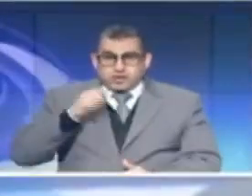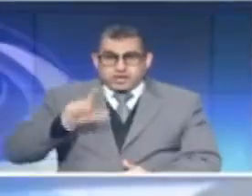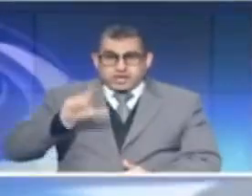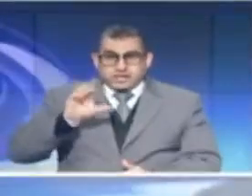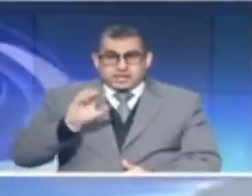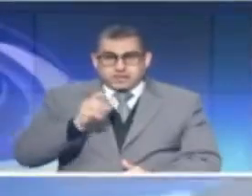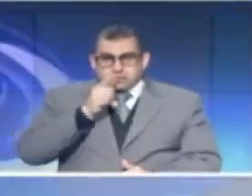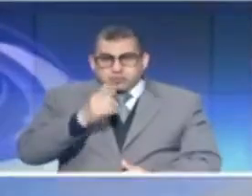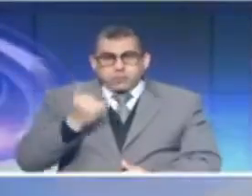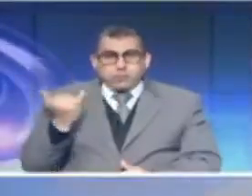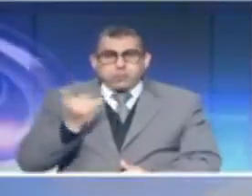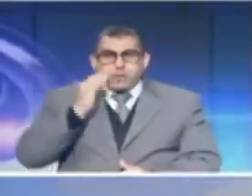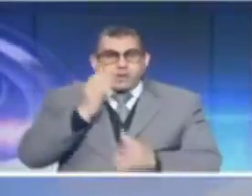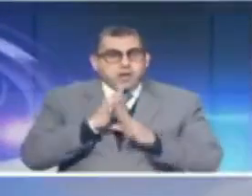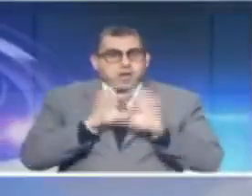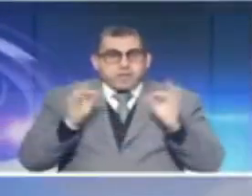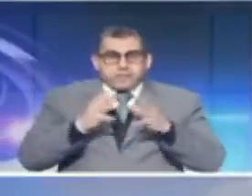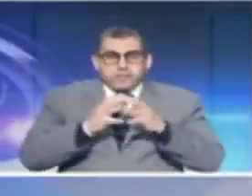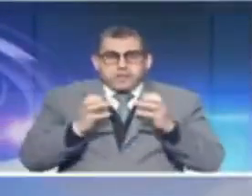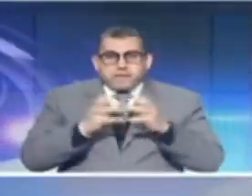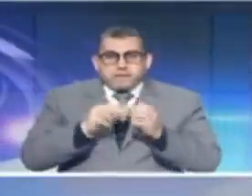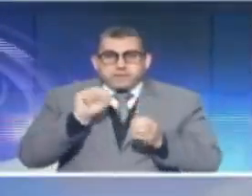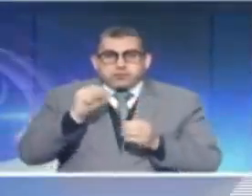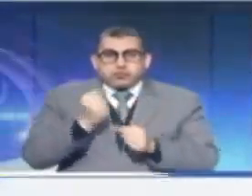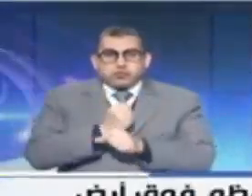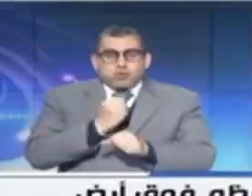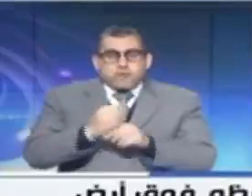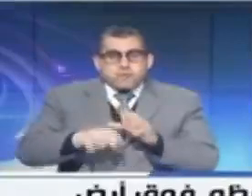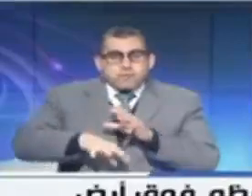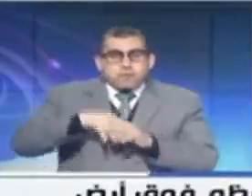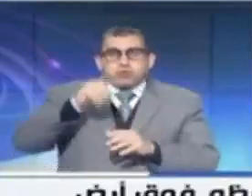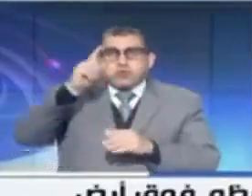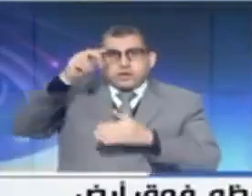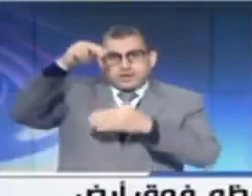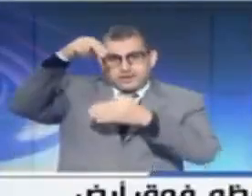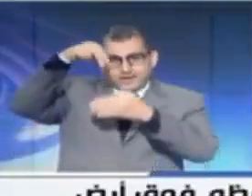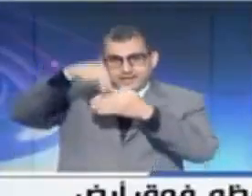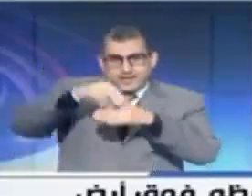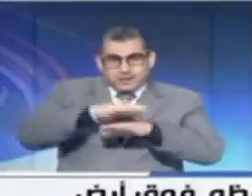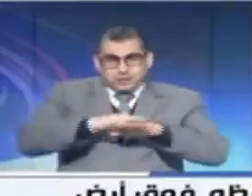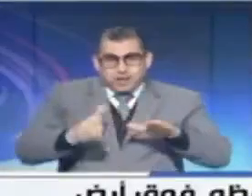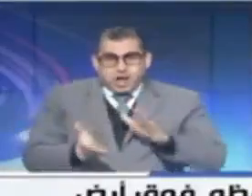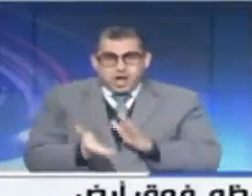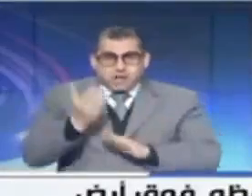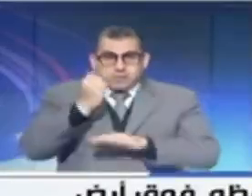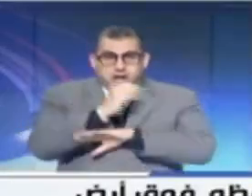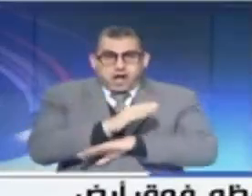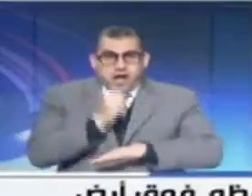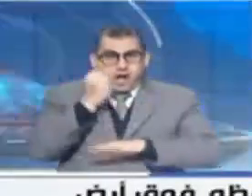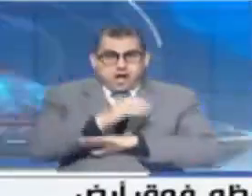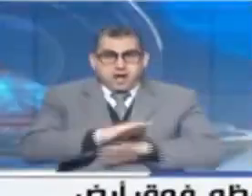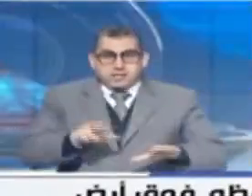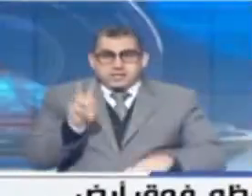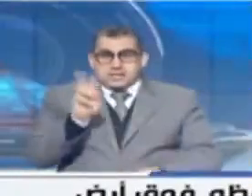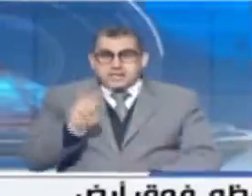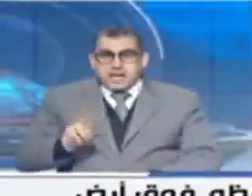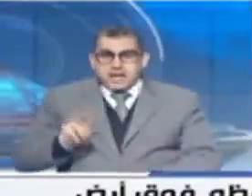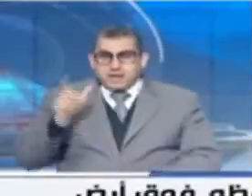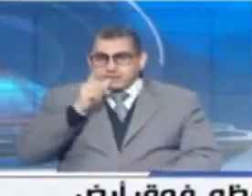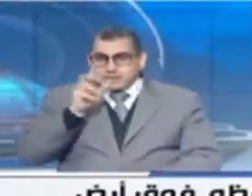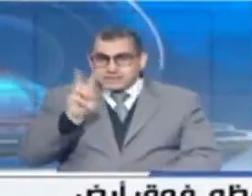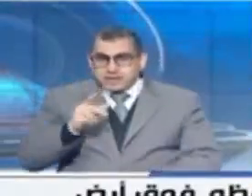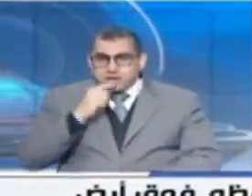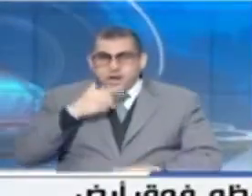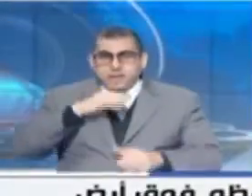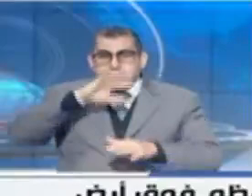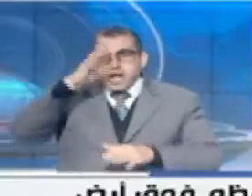الرئيس عبد الفتاح السيسي بالاهتمام بالتفاصيل التنفيذية كافة لمشروع التجلي الأعظم فوق أرض السلام بسيناء في محيط